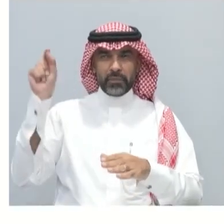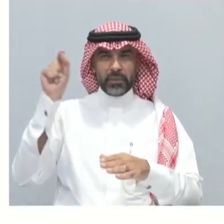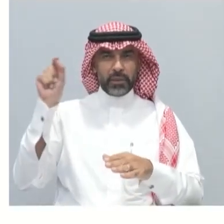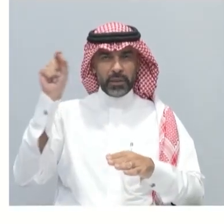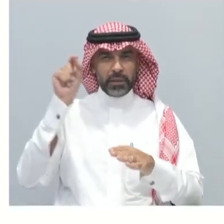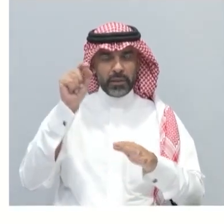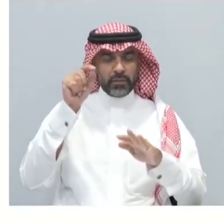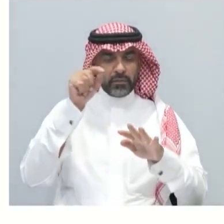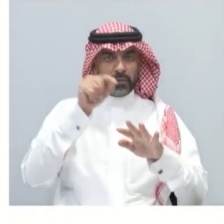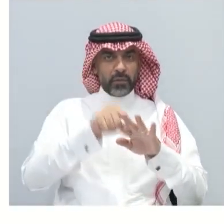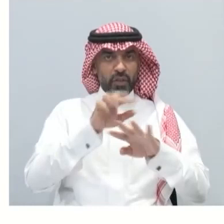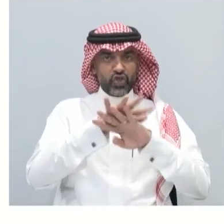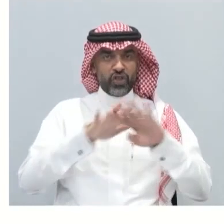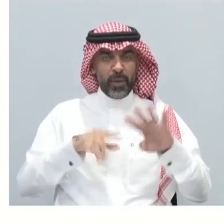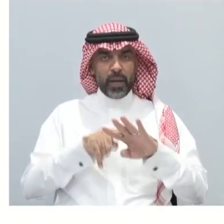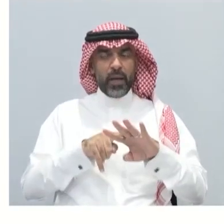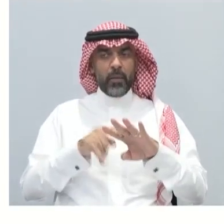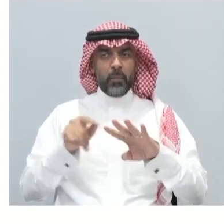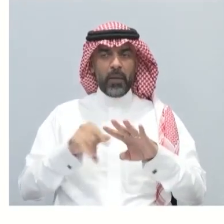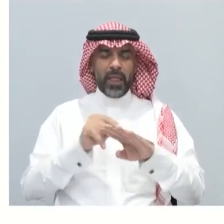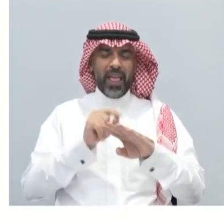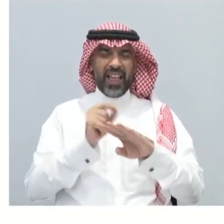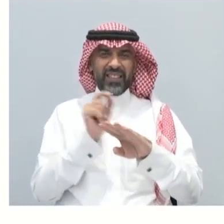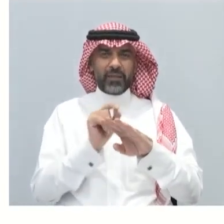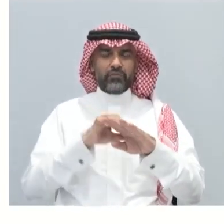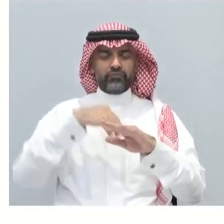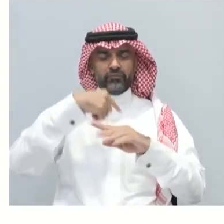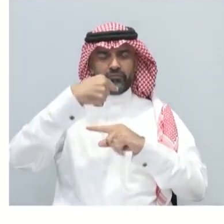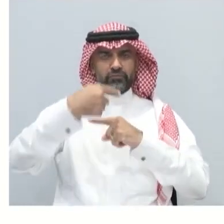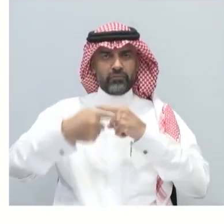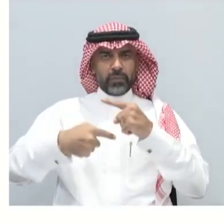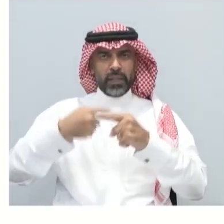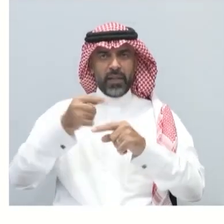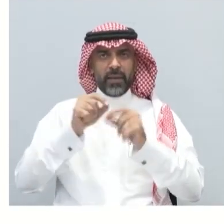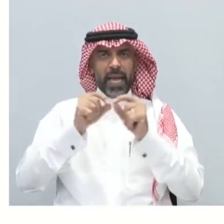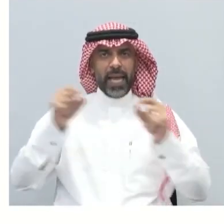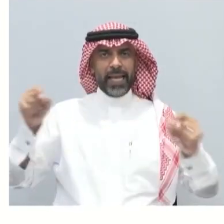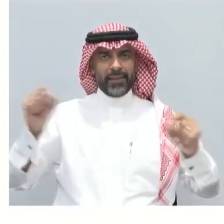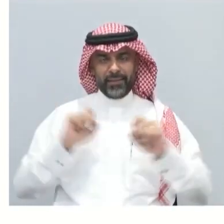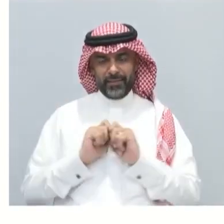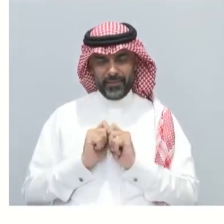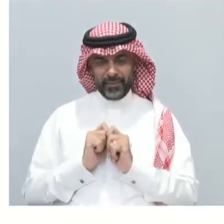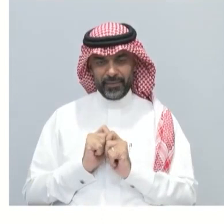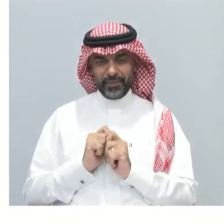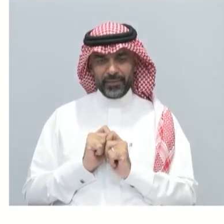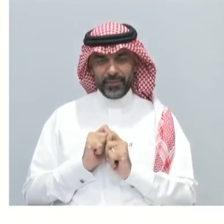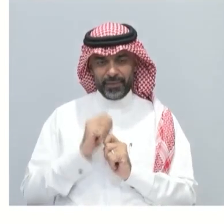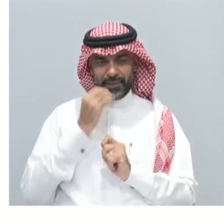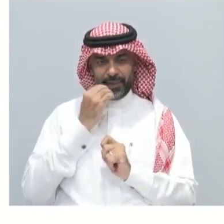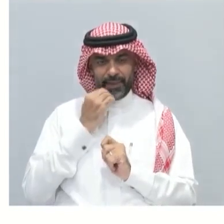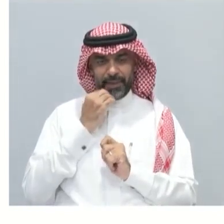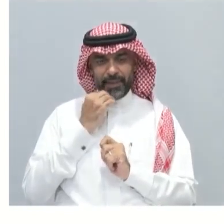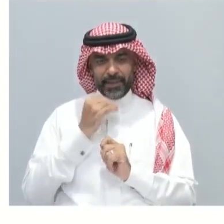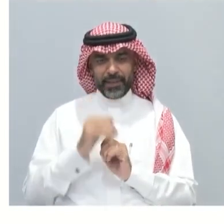بالشبكه يتم تغليف الفريسه بخيوط حريريه اذا بعد عمليه الالتصاق